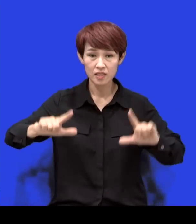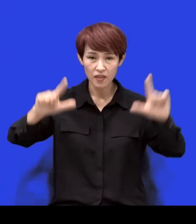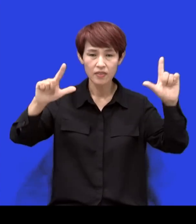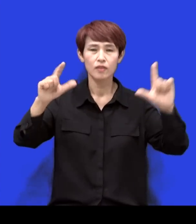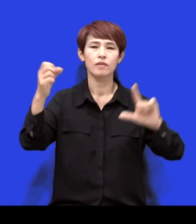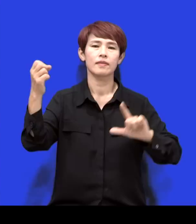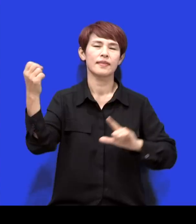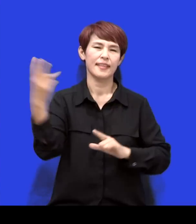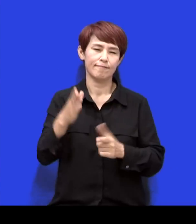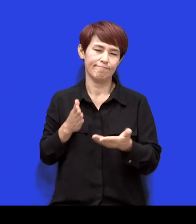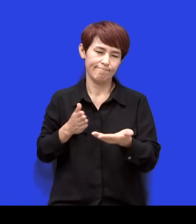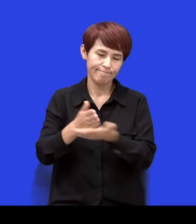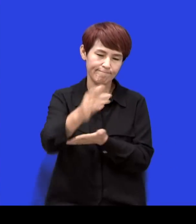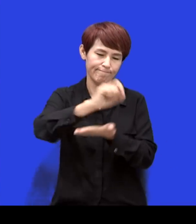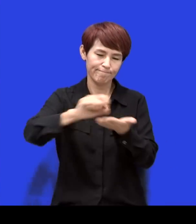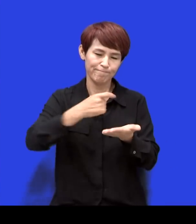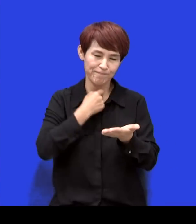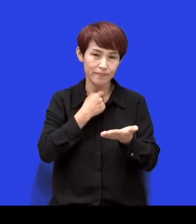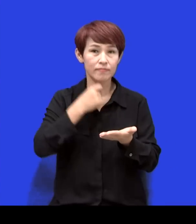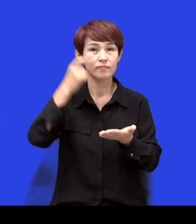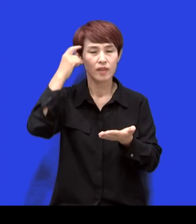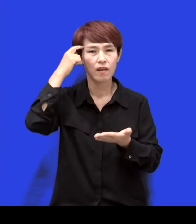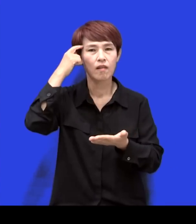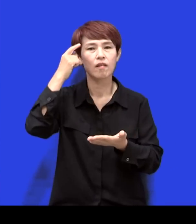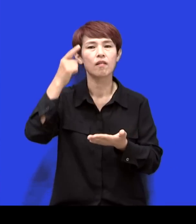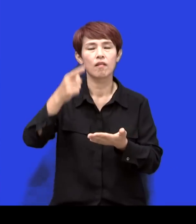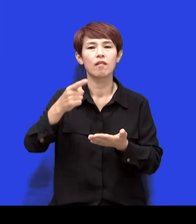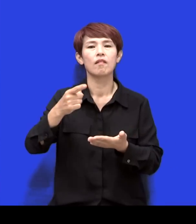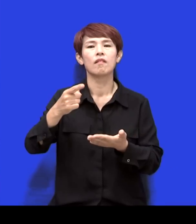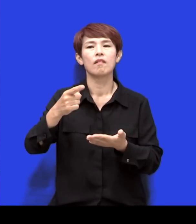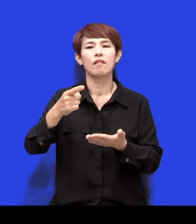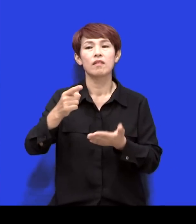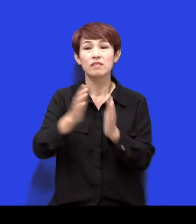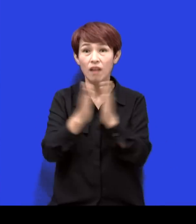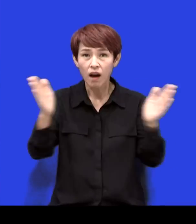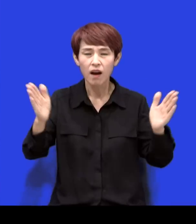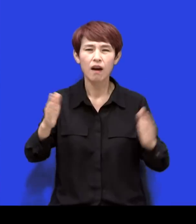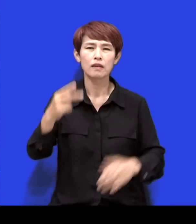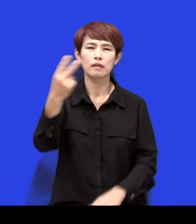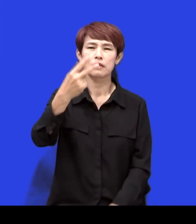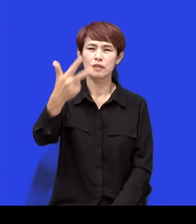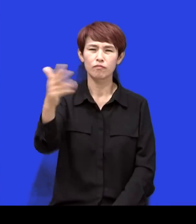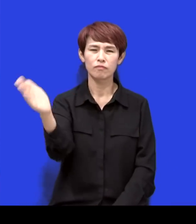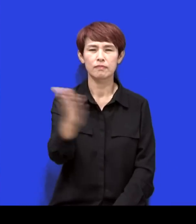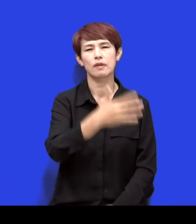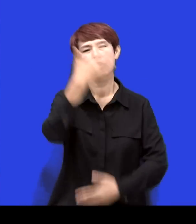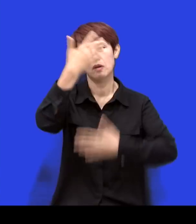다시 시나리오를 열심히 쓰는데 2007년부터는 한국 영화가 힘들어졌어요. 아하. 예, 그 그래서